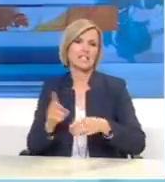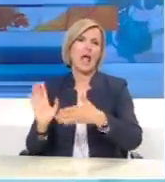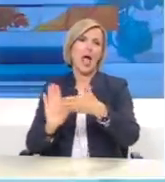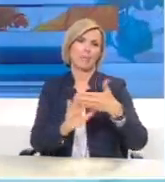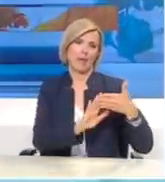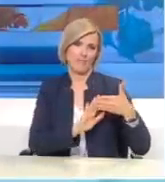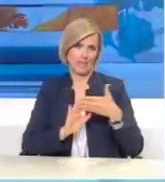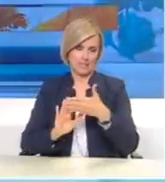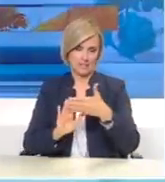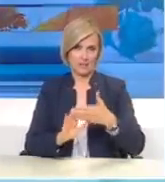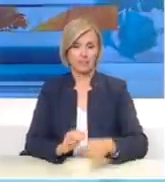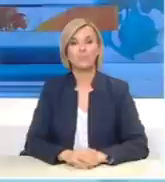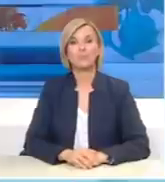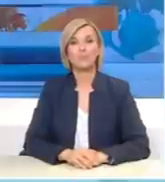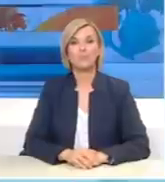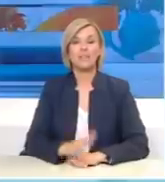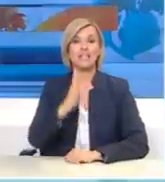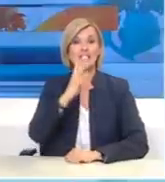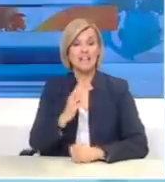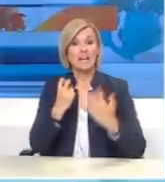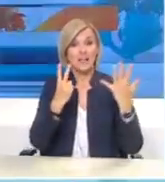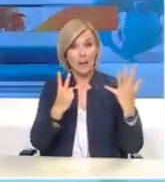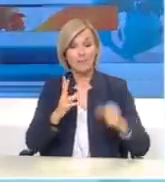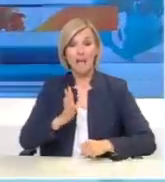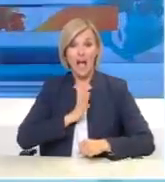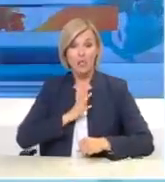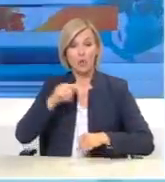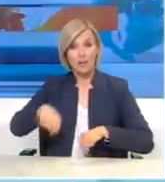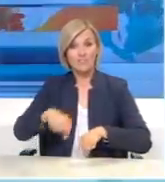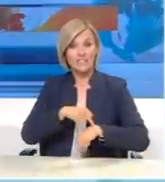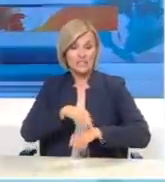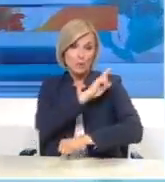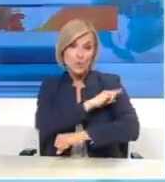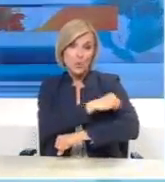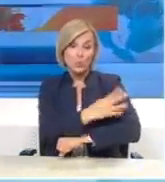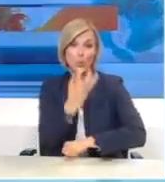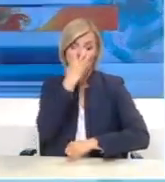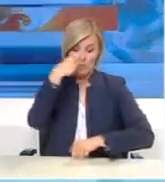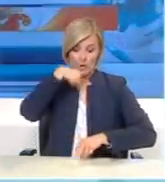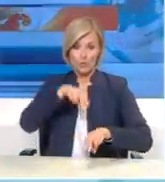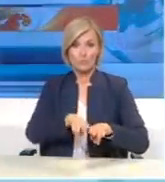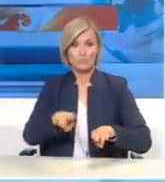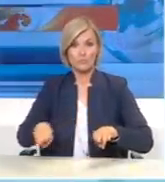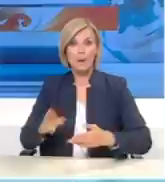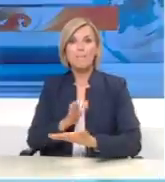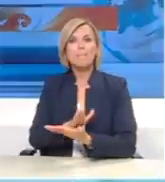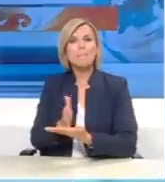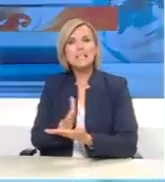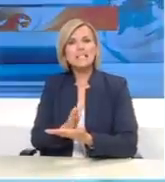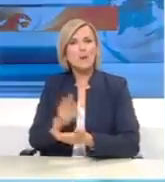κρούσμα. 47 συμπολίτες μας νοσηλεύονται διασωληνωμένοι. Η διάμεση ηλικία τους είναι 67 ετών.